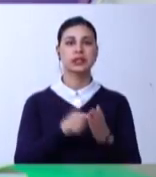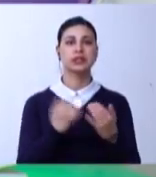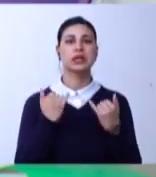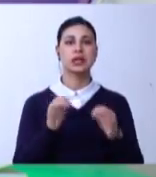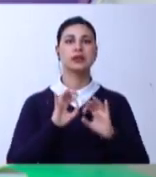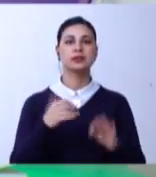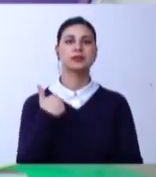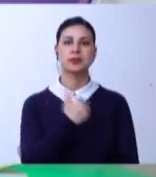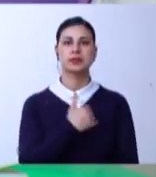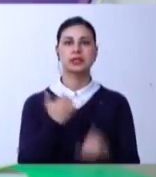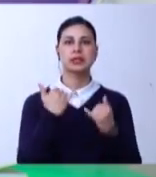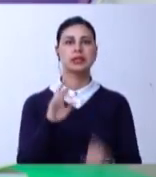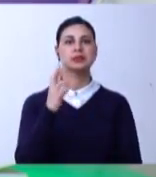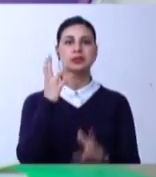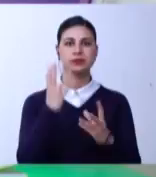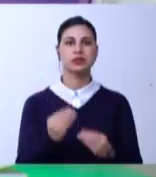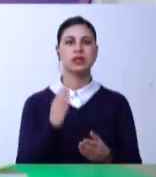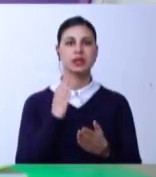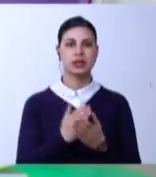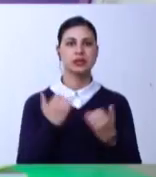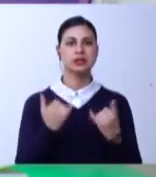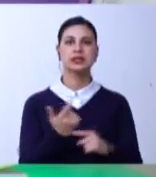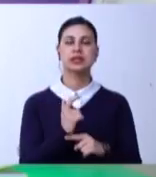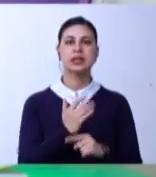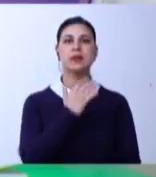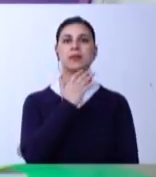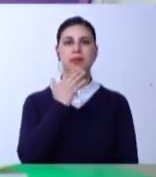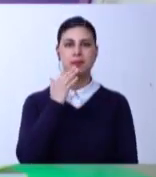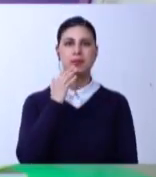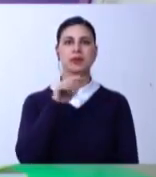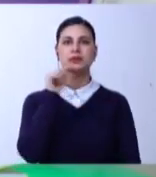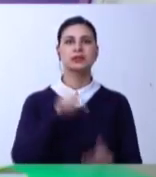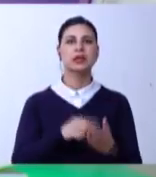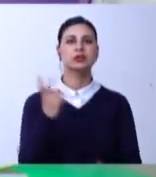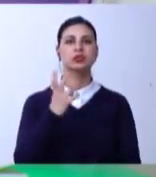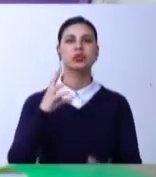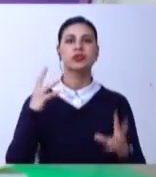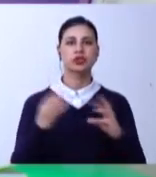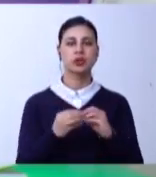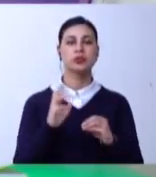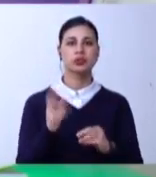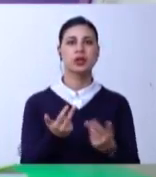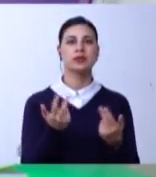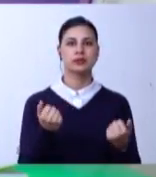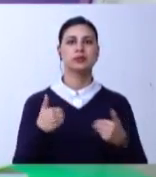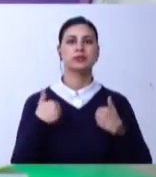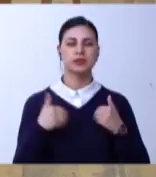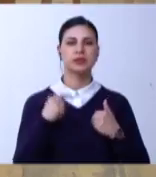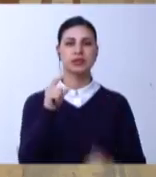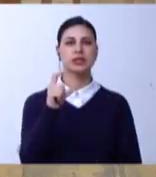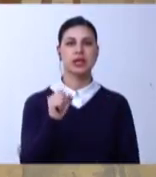ჩვენ უნდა გავახსენოთ, რომ დღეს პარასკევია, დღეს ძალიან ბევრი საკითხი უნდა შევაჯამოთ და რა თქმა უნდა მივესალმებით